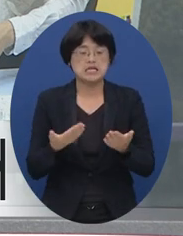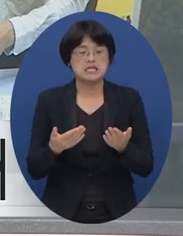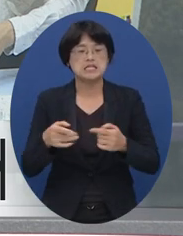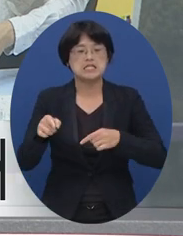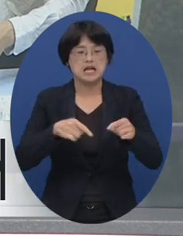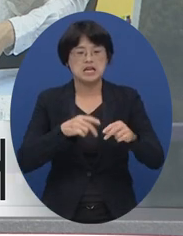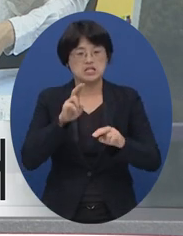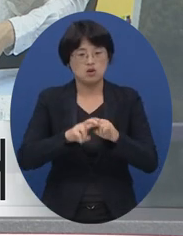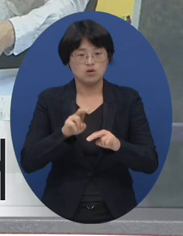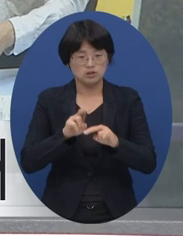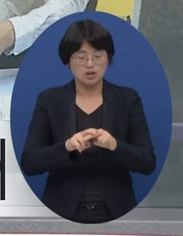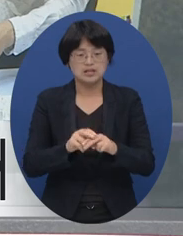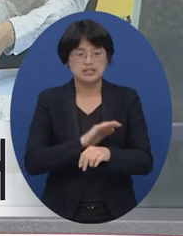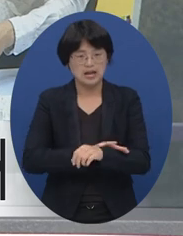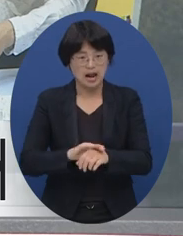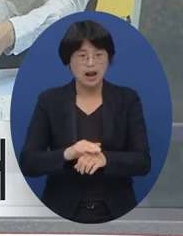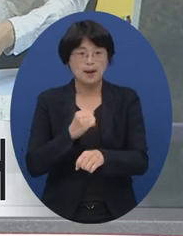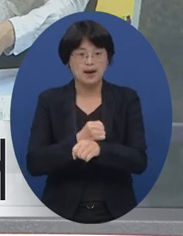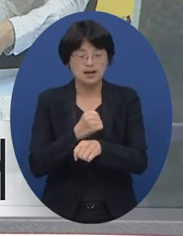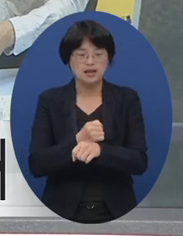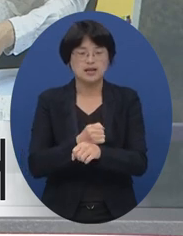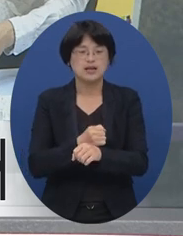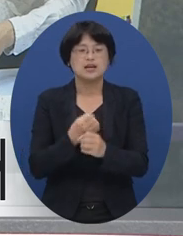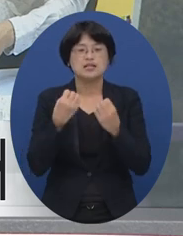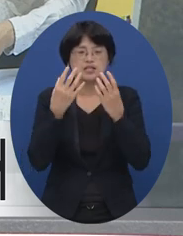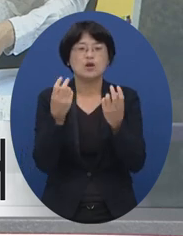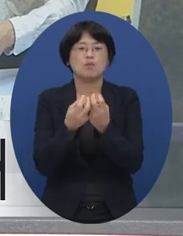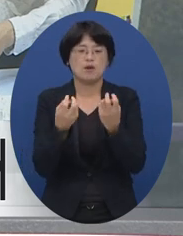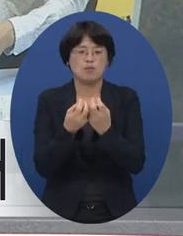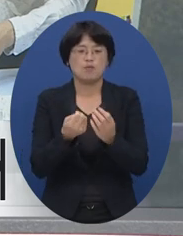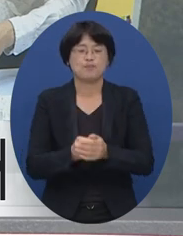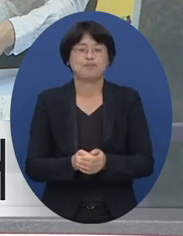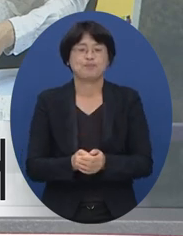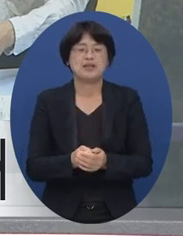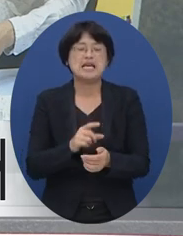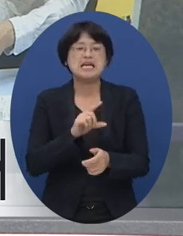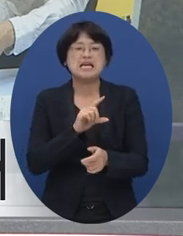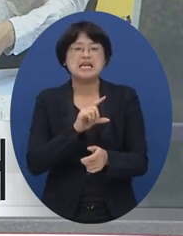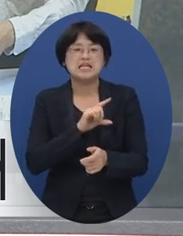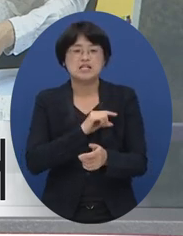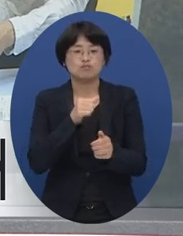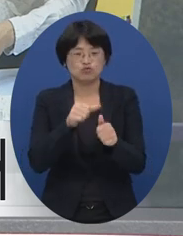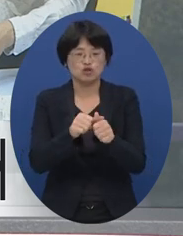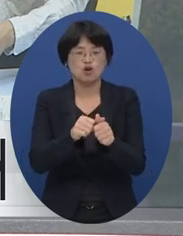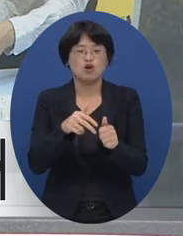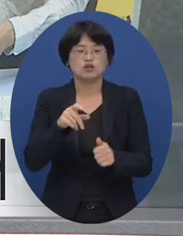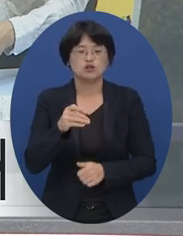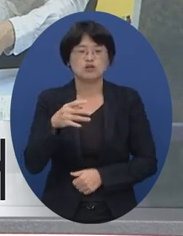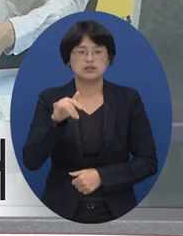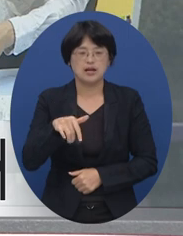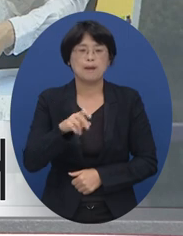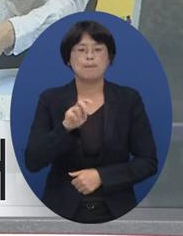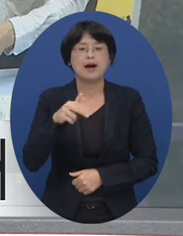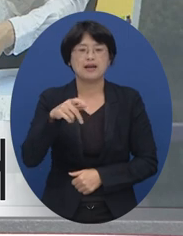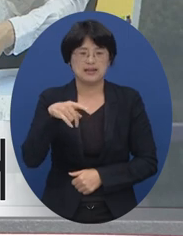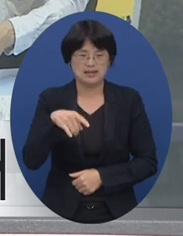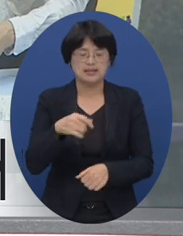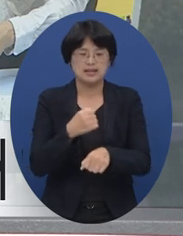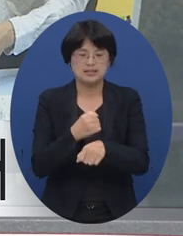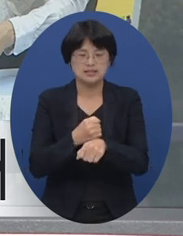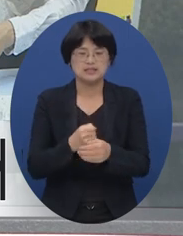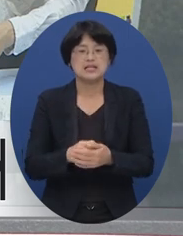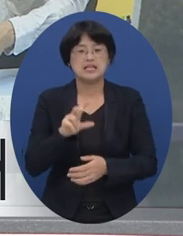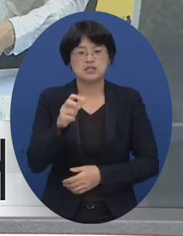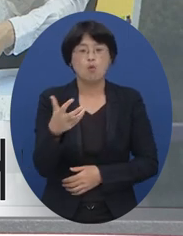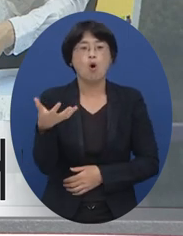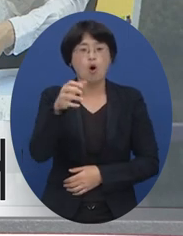적용하는 새로운 방식을 도입했는데요. 일명 정책 마켓입니다. 이번엔 총 25억 원어치의 시군 일자리 사업을